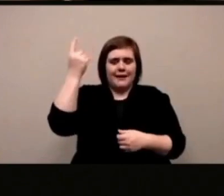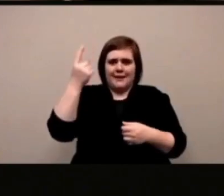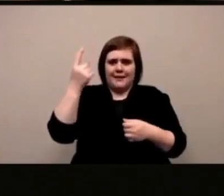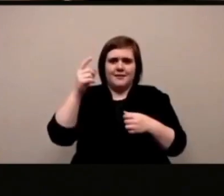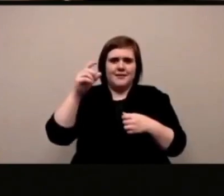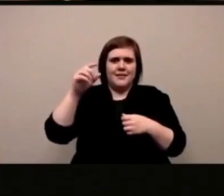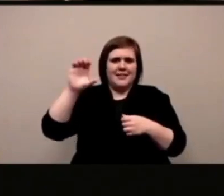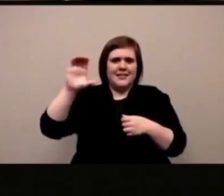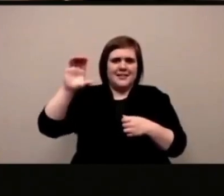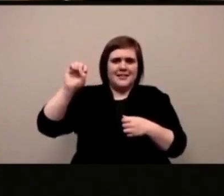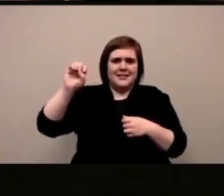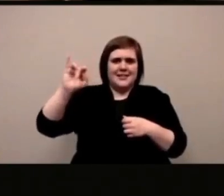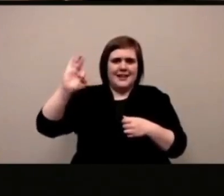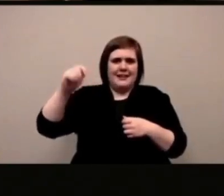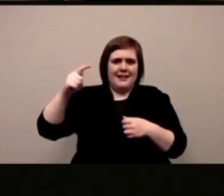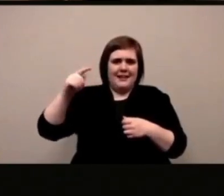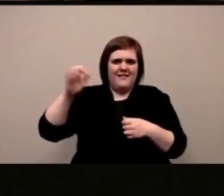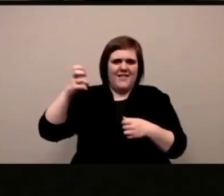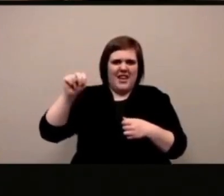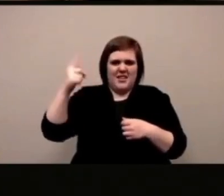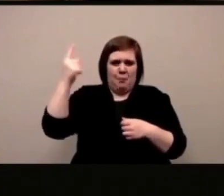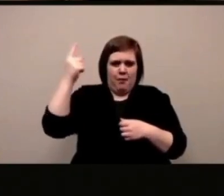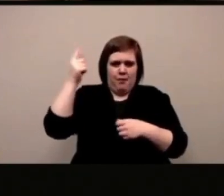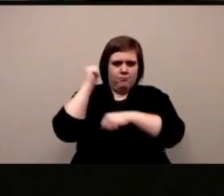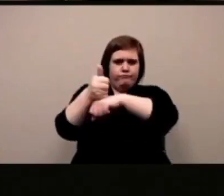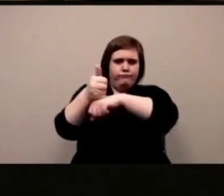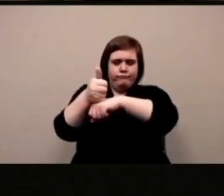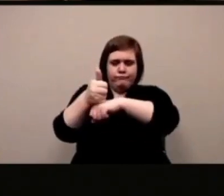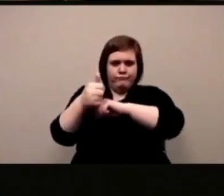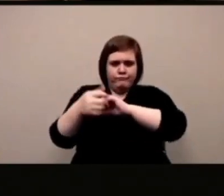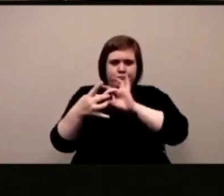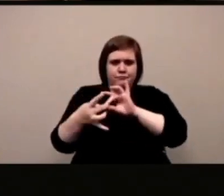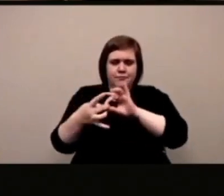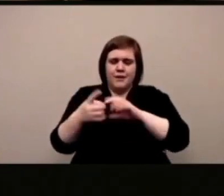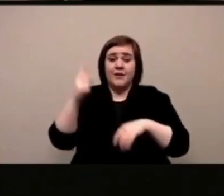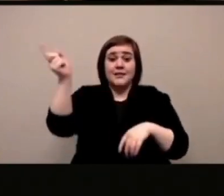たらどうだろうかなどのいろんな声ちょっとかな提案が入ってます